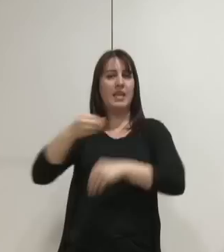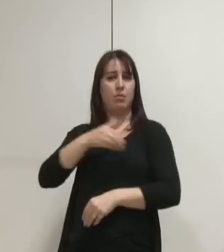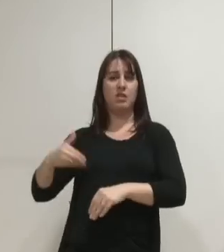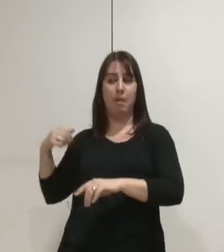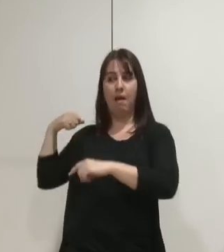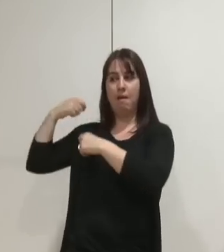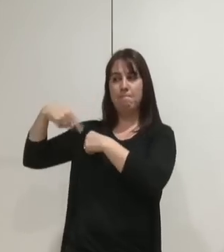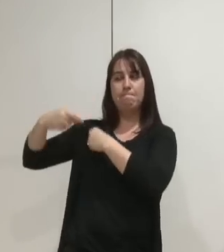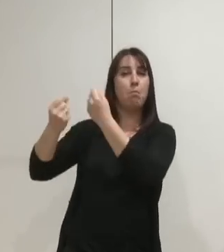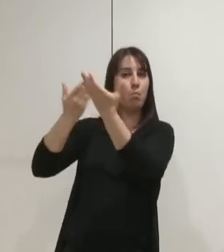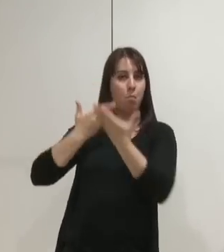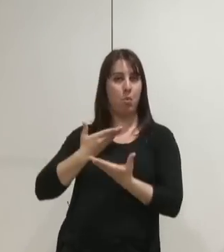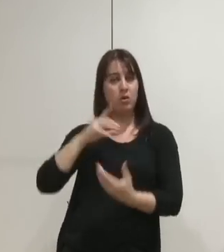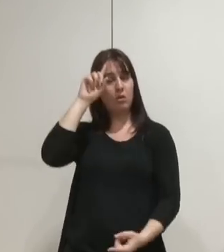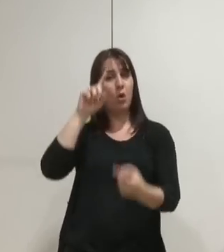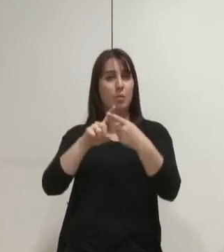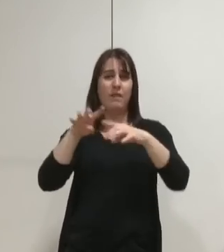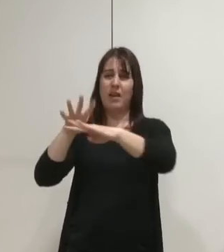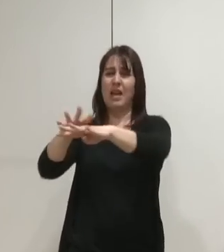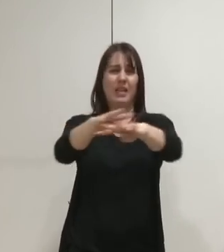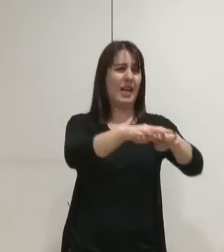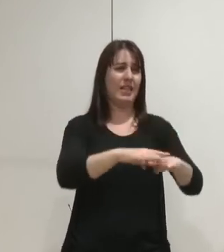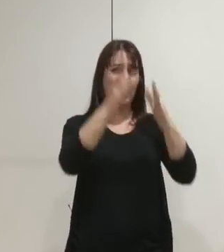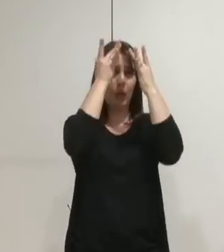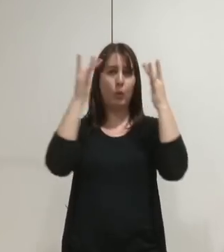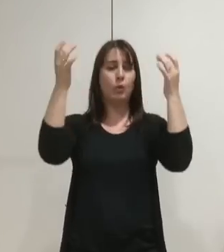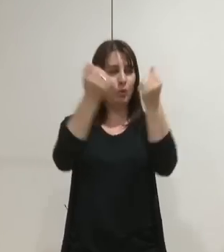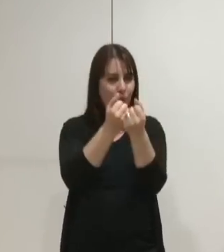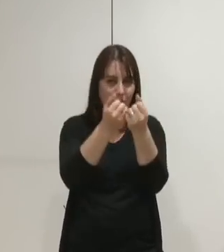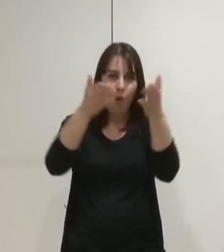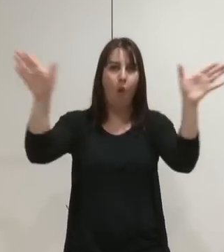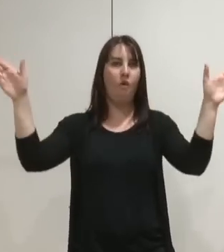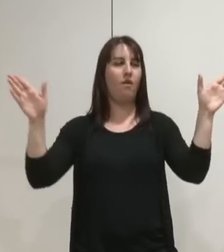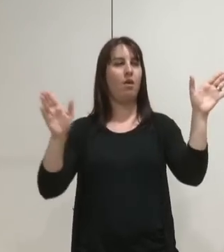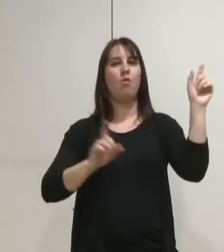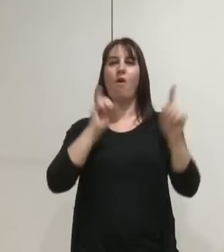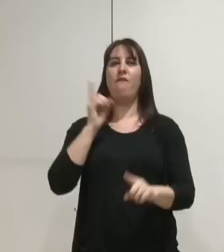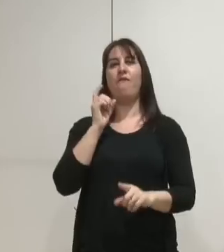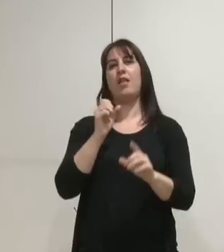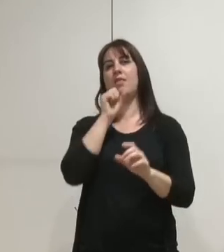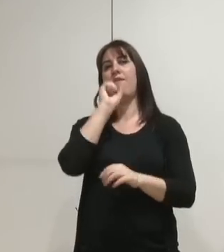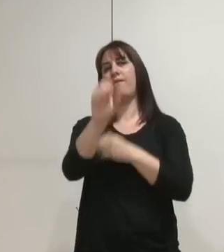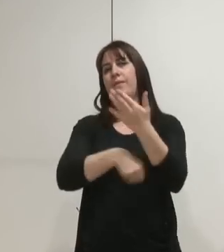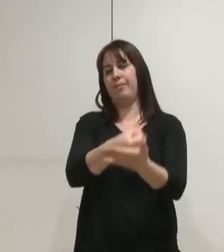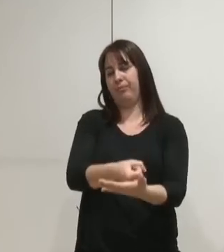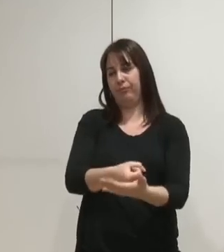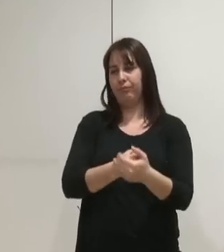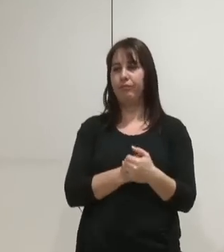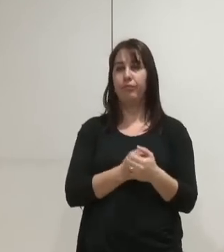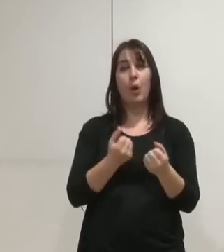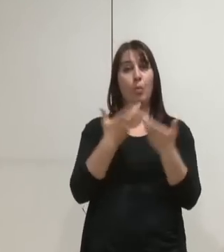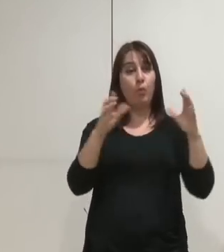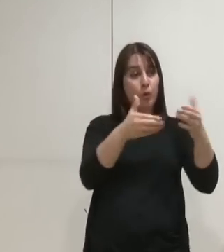d'apporter la culture à tous les quartiers grenoblois durant la période des fêtes de fin d'année beaucoup de compagnies locales